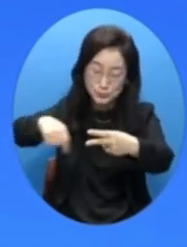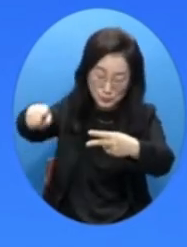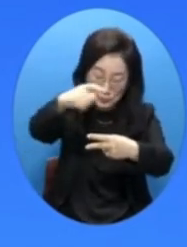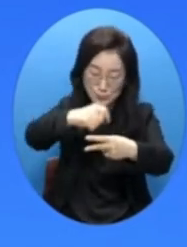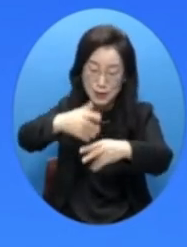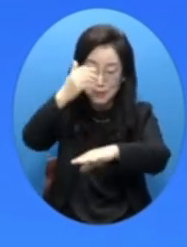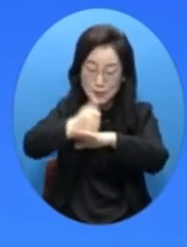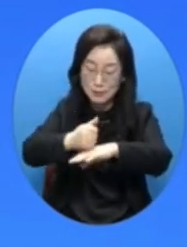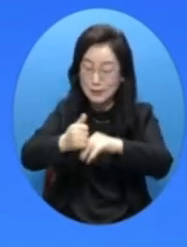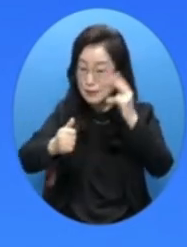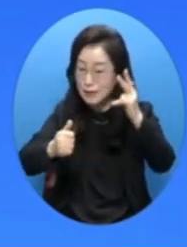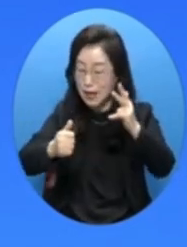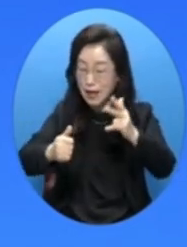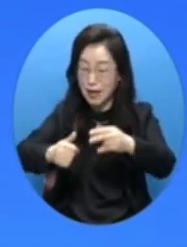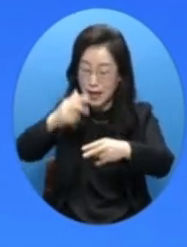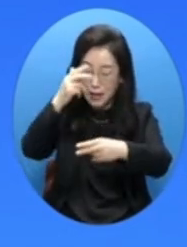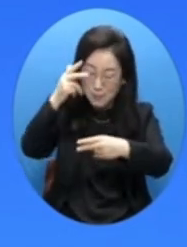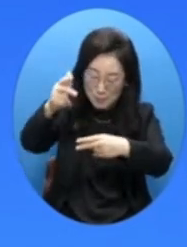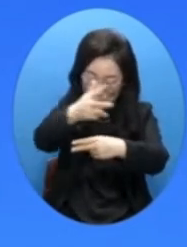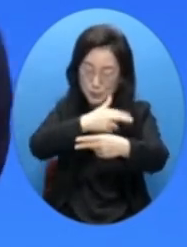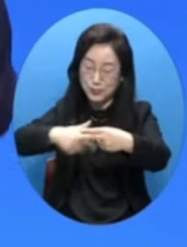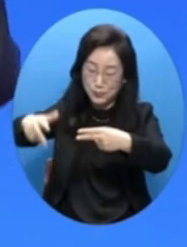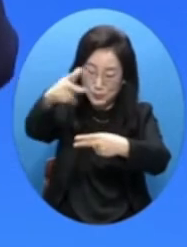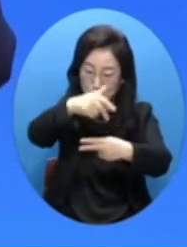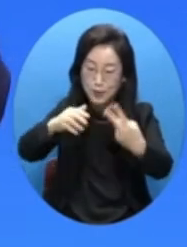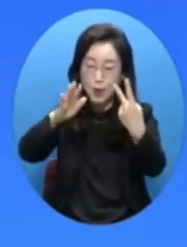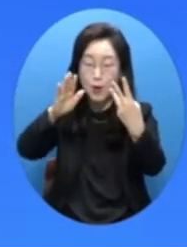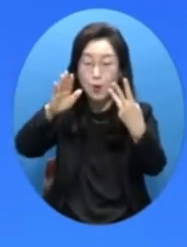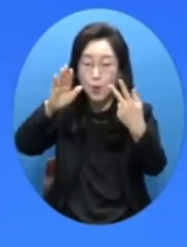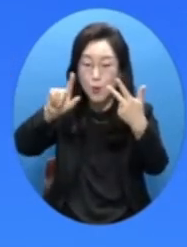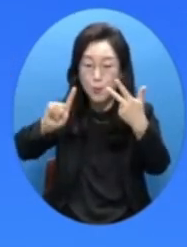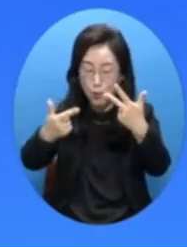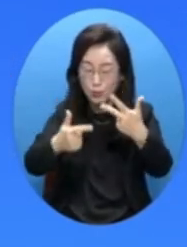일곱 바퀴를 돈다 마지막에 말씀에